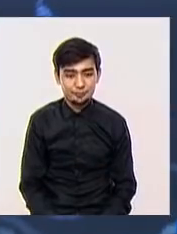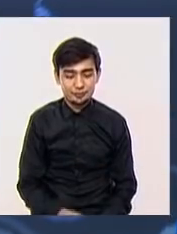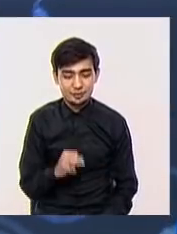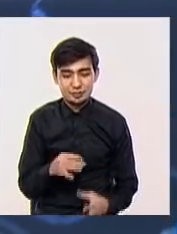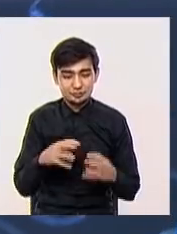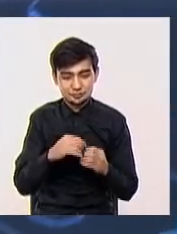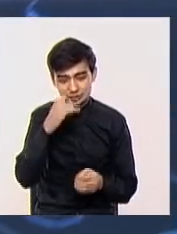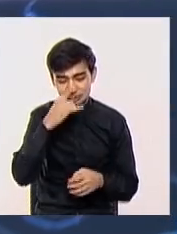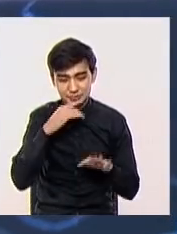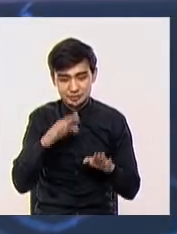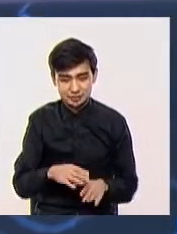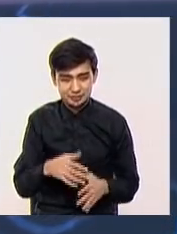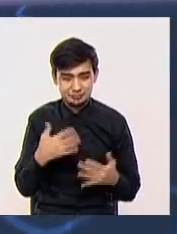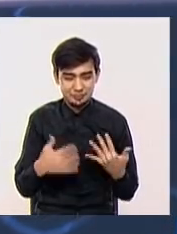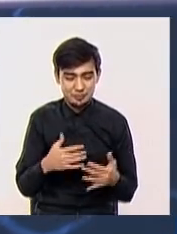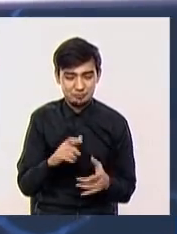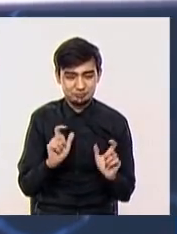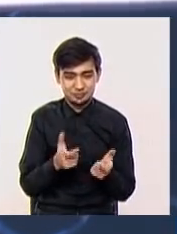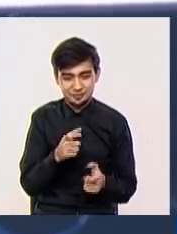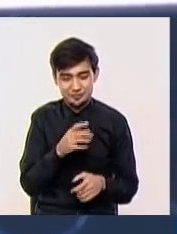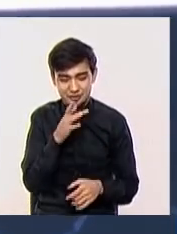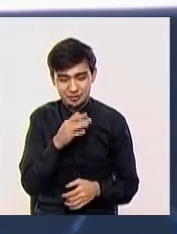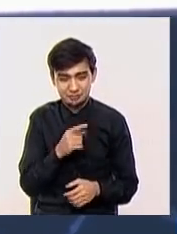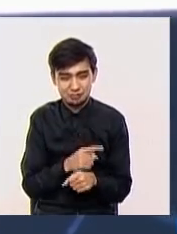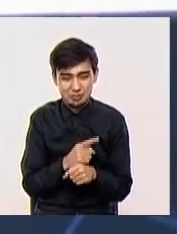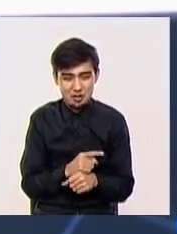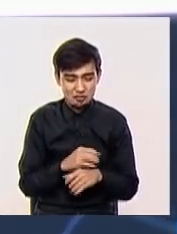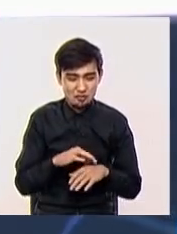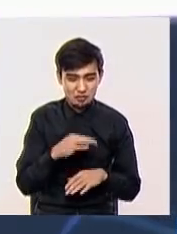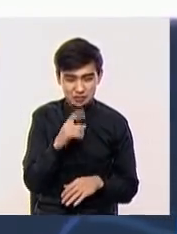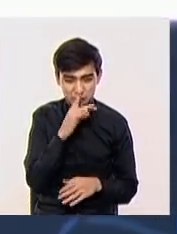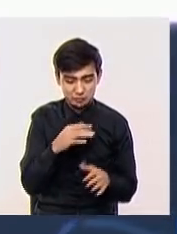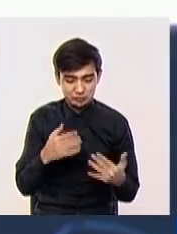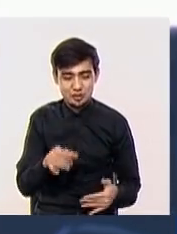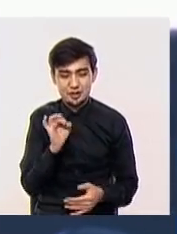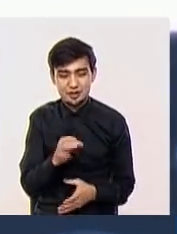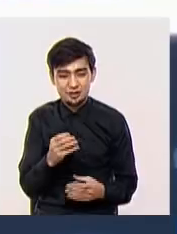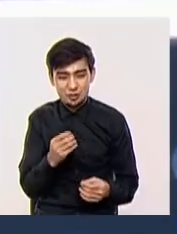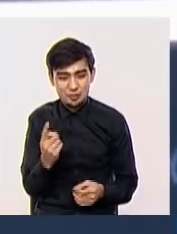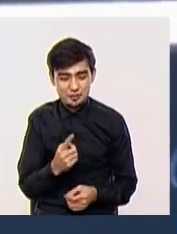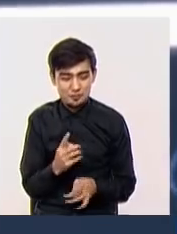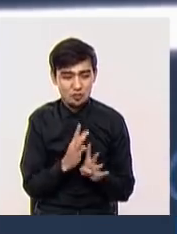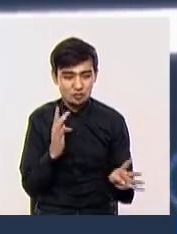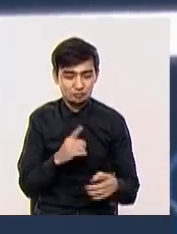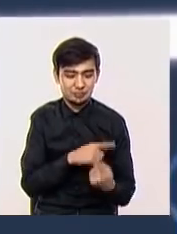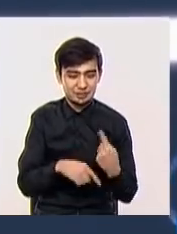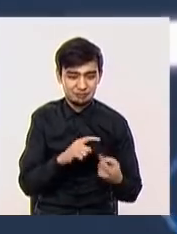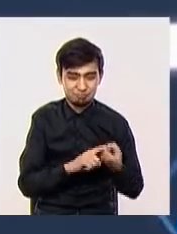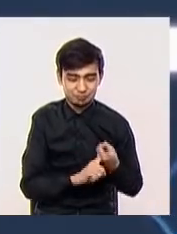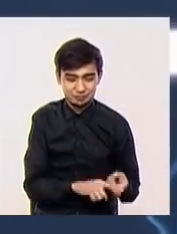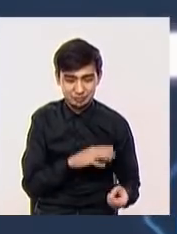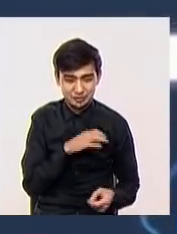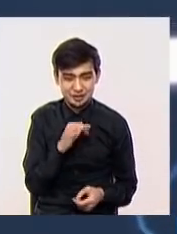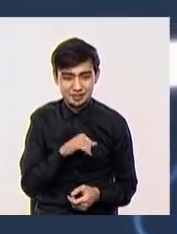же в Казахстане решили ослабить карантинные ограничения. Послабления в первую очередь коснулись сферы бизнеса и, пожалуй, стали